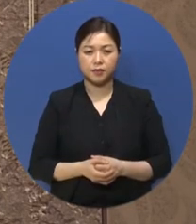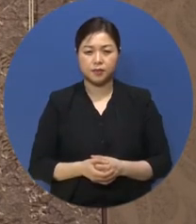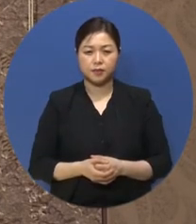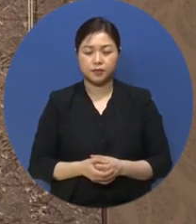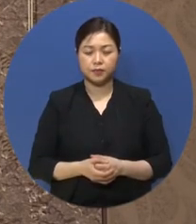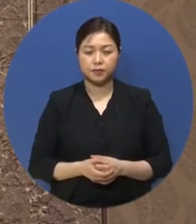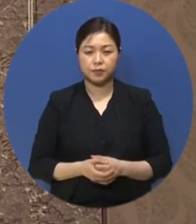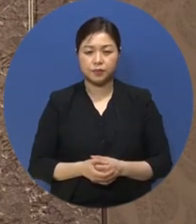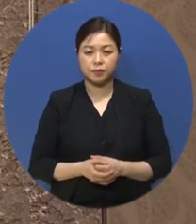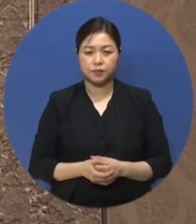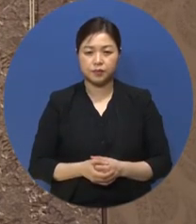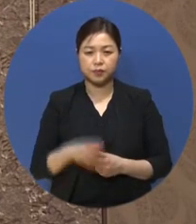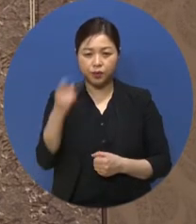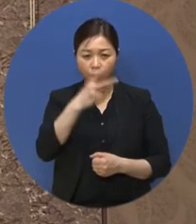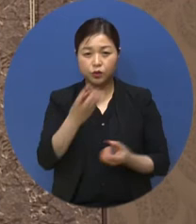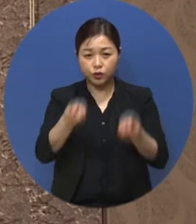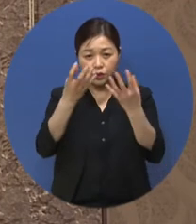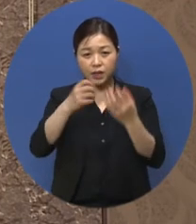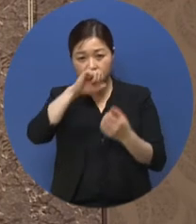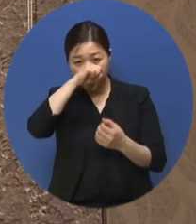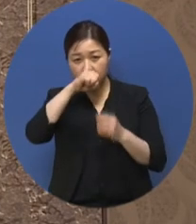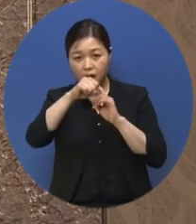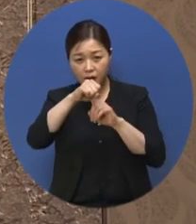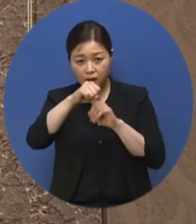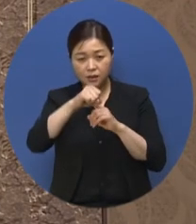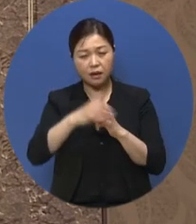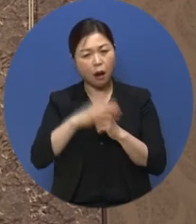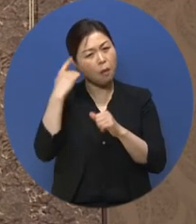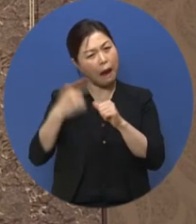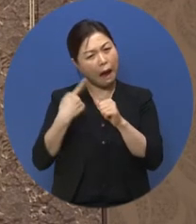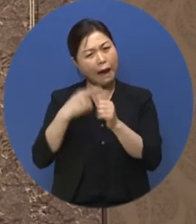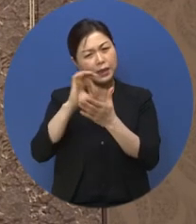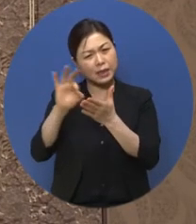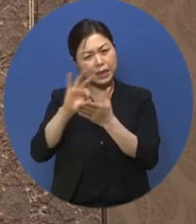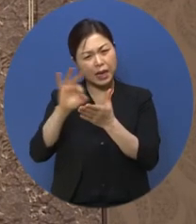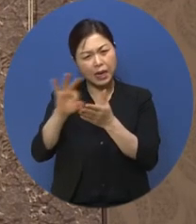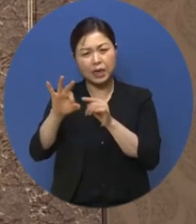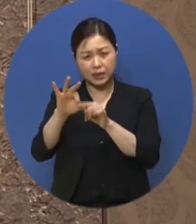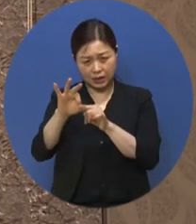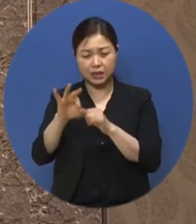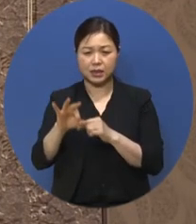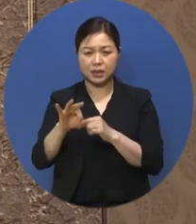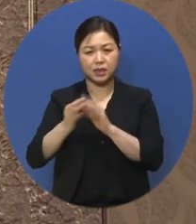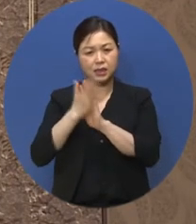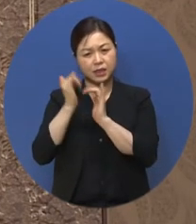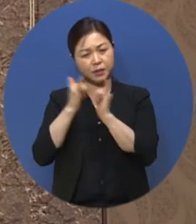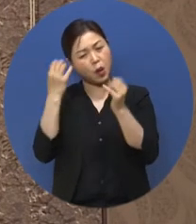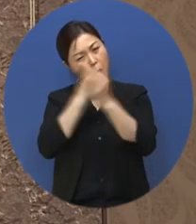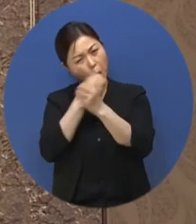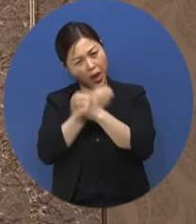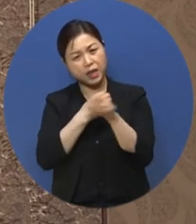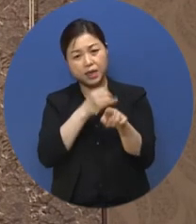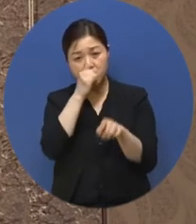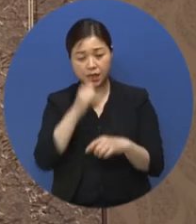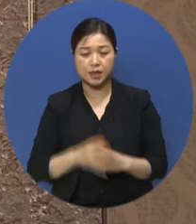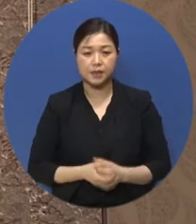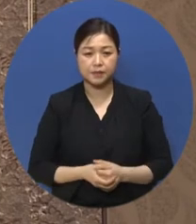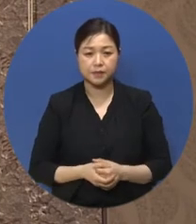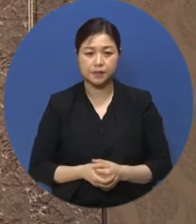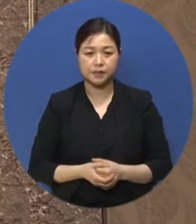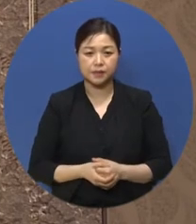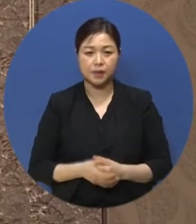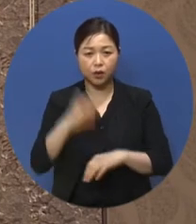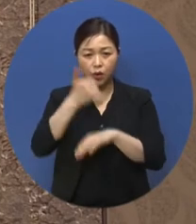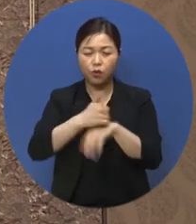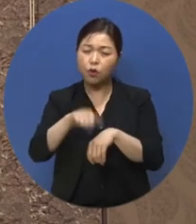네. 그렇게 축제 예산을 아무 생각 없이 쓴다는 그런 시민들의 오해의 소지도 있었고 네. 그게 결국은 다